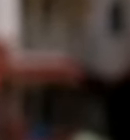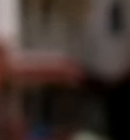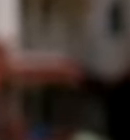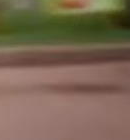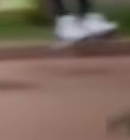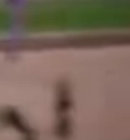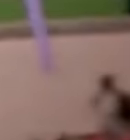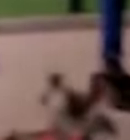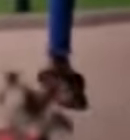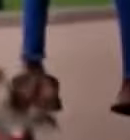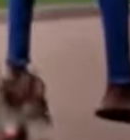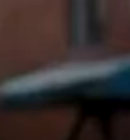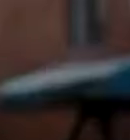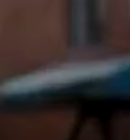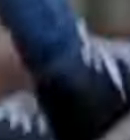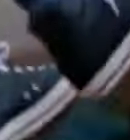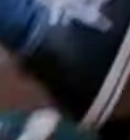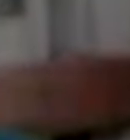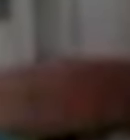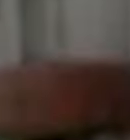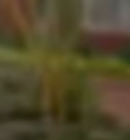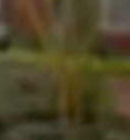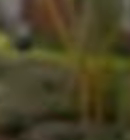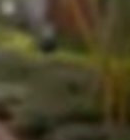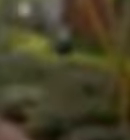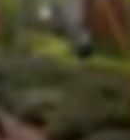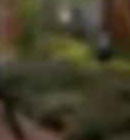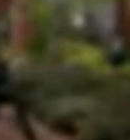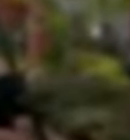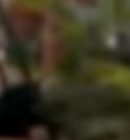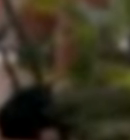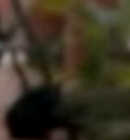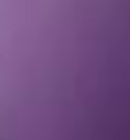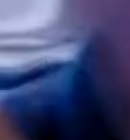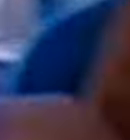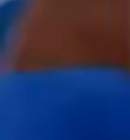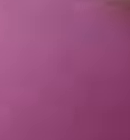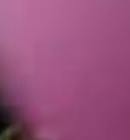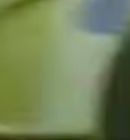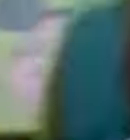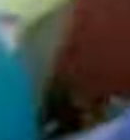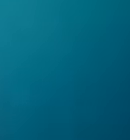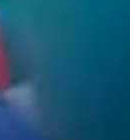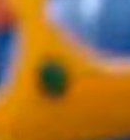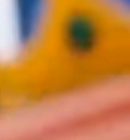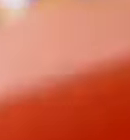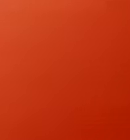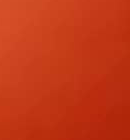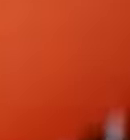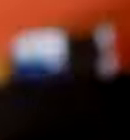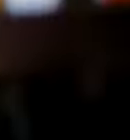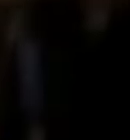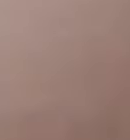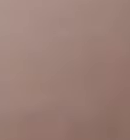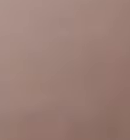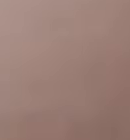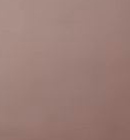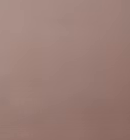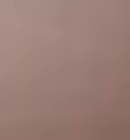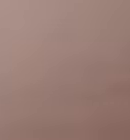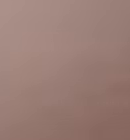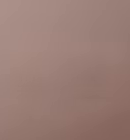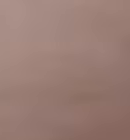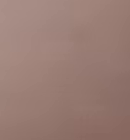kuhisi maumivu kwa kifua, uchovu mwilini, joto jingi mwilini, kutokwa na jasho jingi usiku, kukosa hamu ya